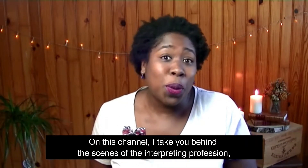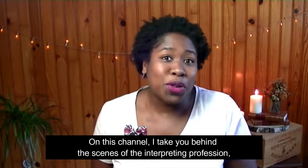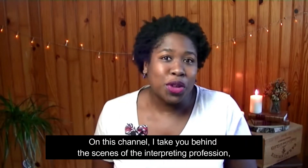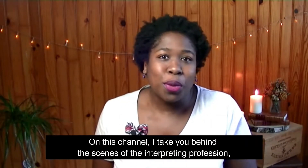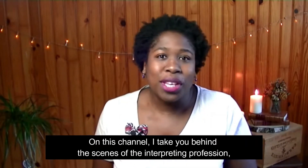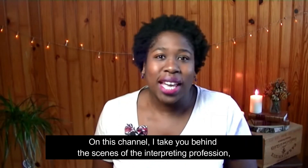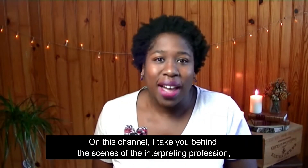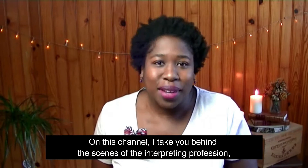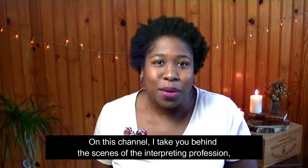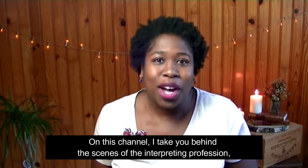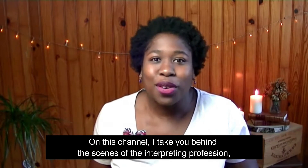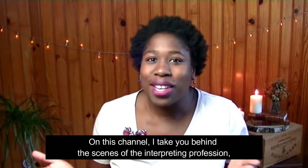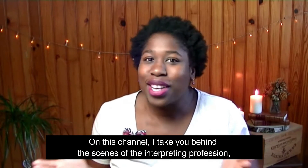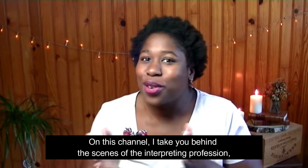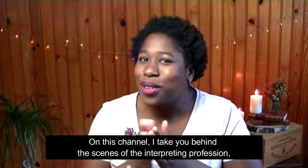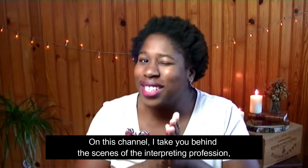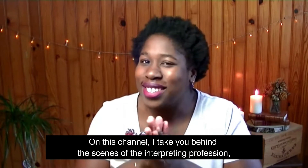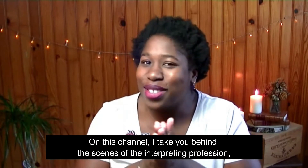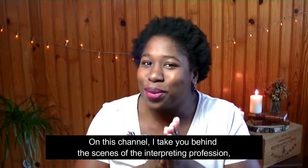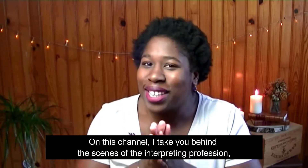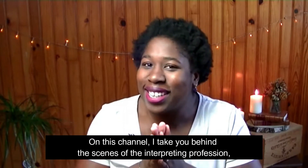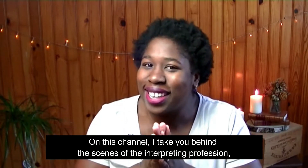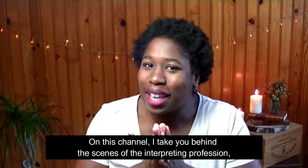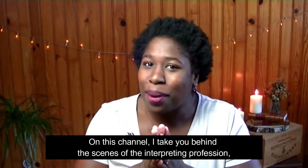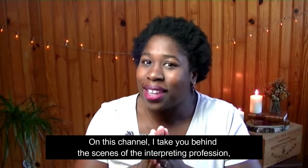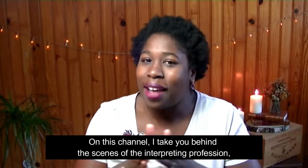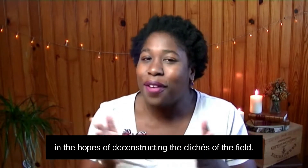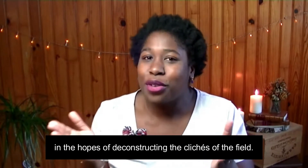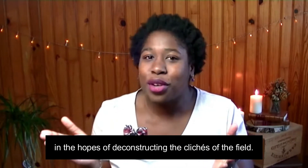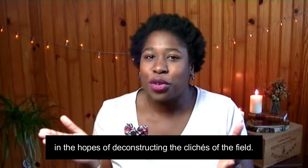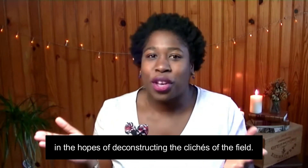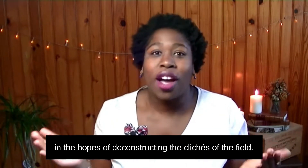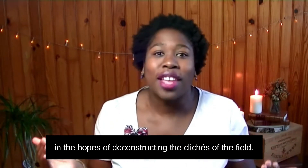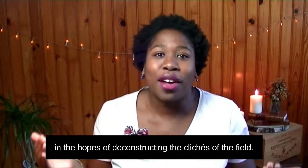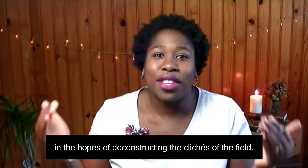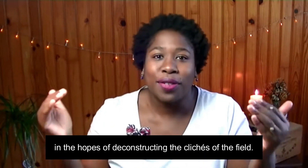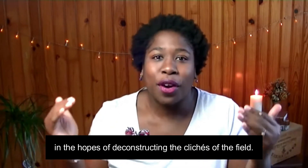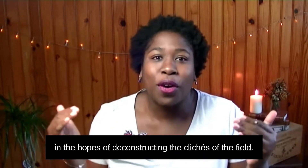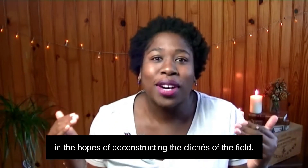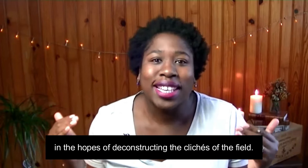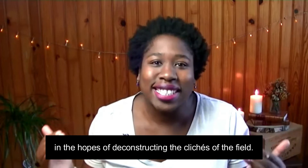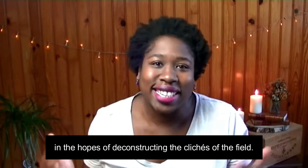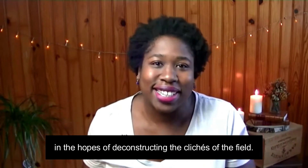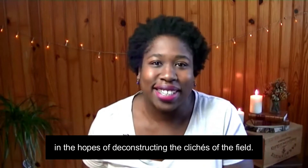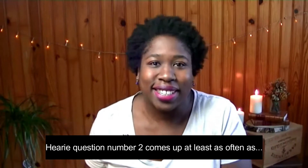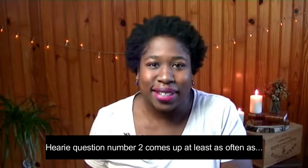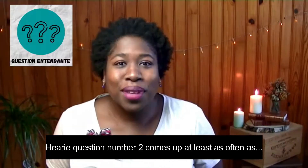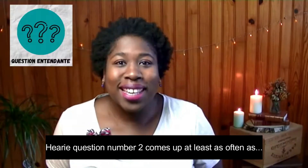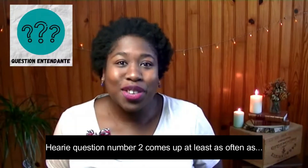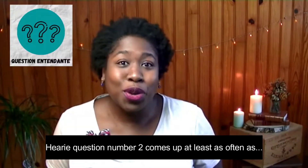je te propose de t'emmener avec moi dans les coulisses du métier d'interprète afin de déconstruire un à un différents